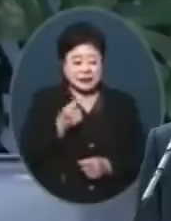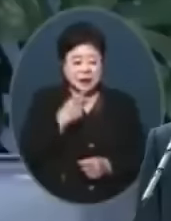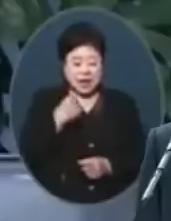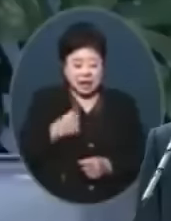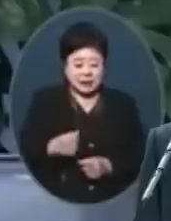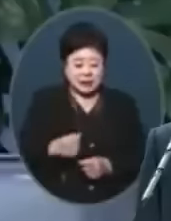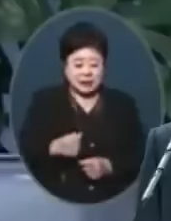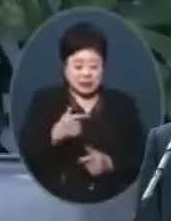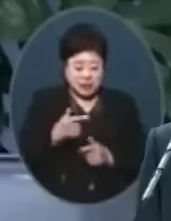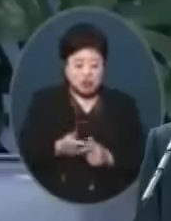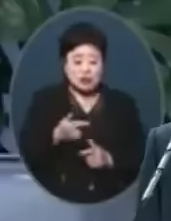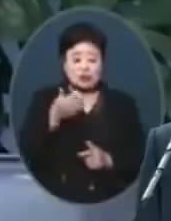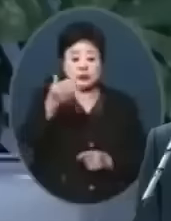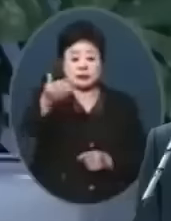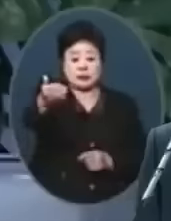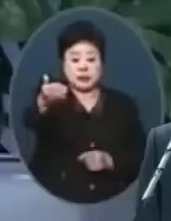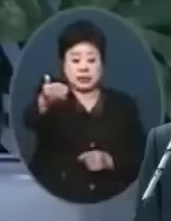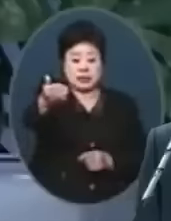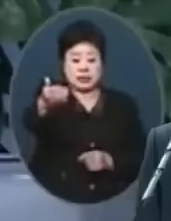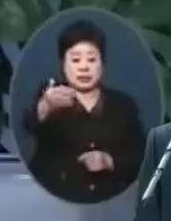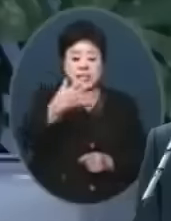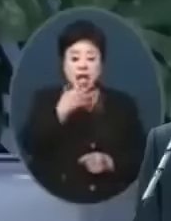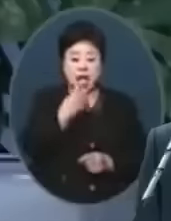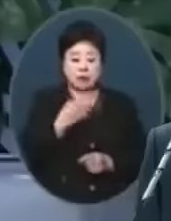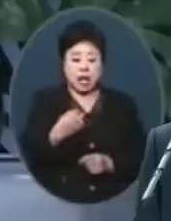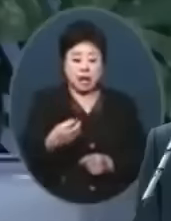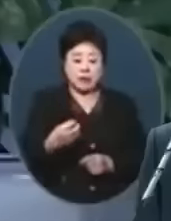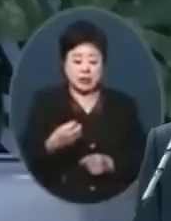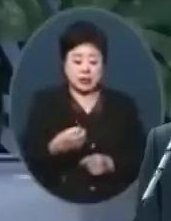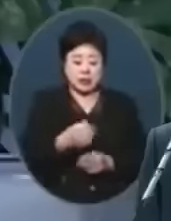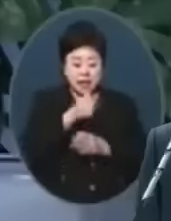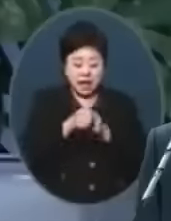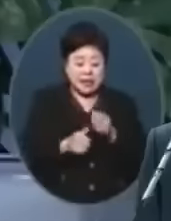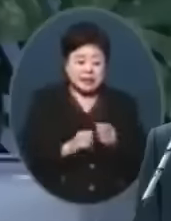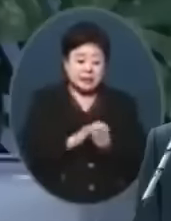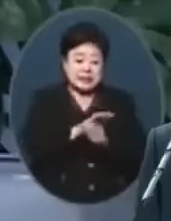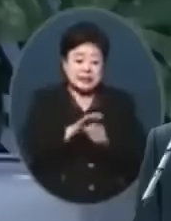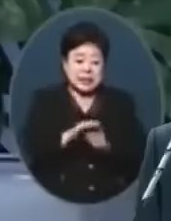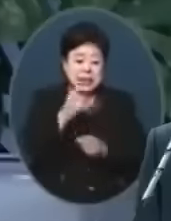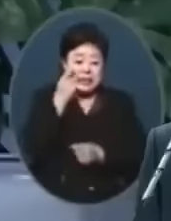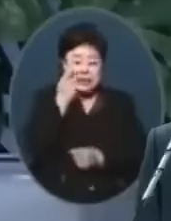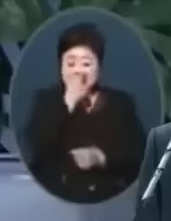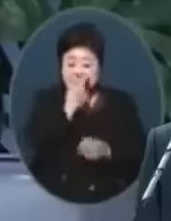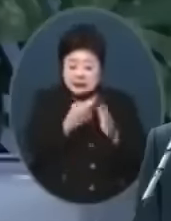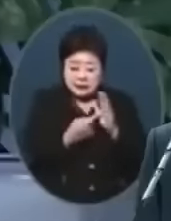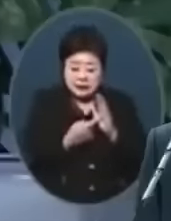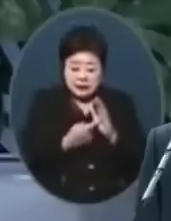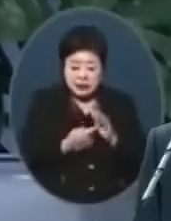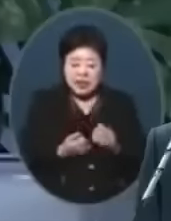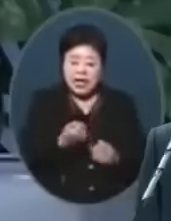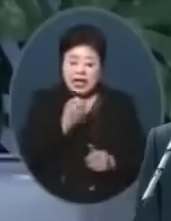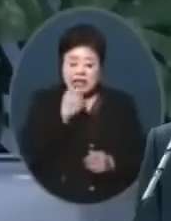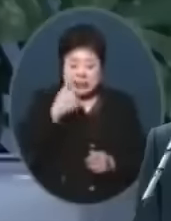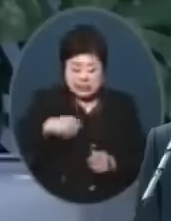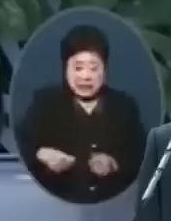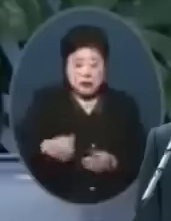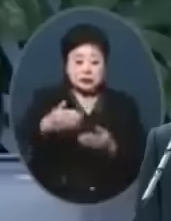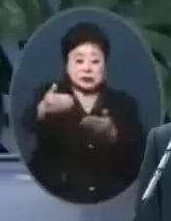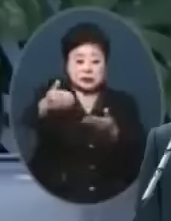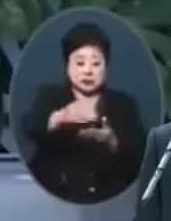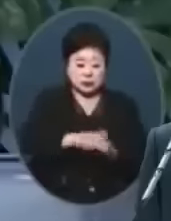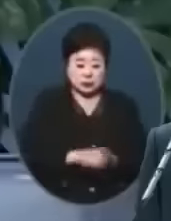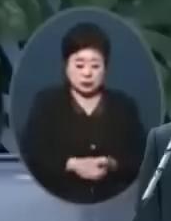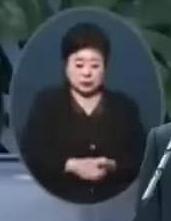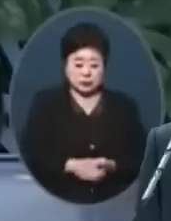독생자 예수인 것입니다. 아브라함이 하나님을 사랑하는 증거가 아들 이삭인 것입니다.